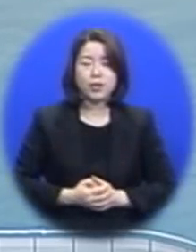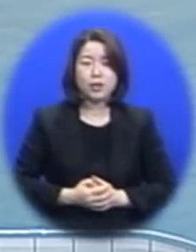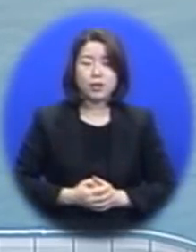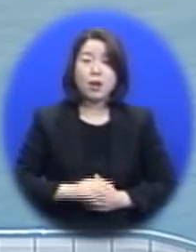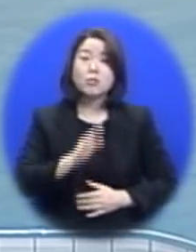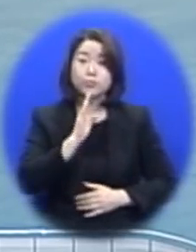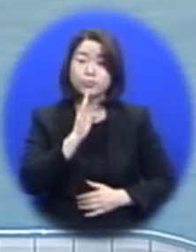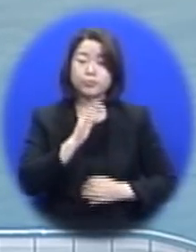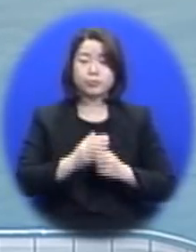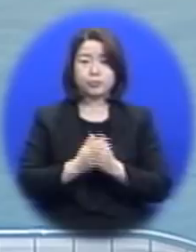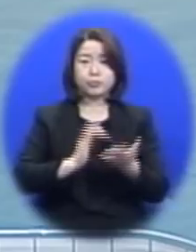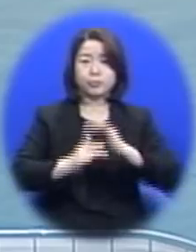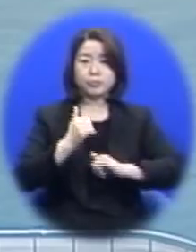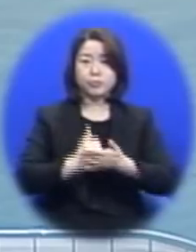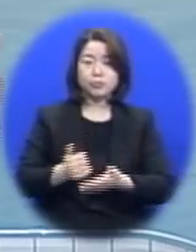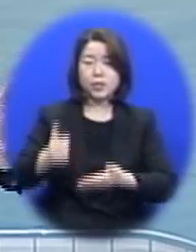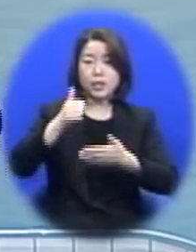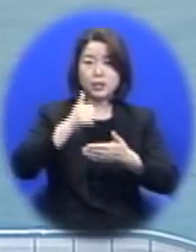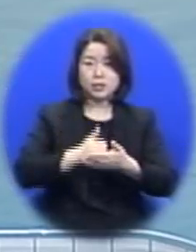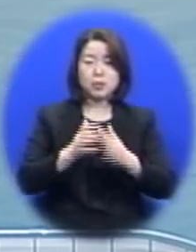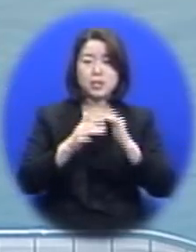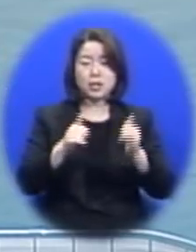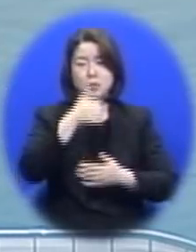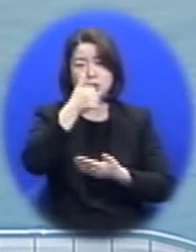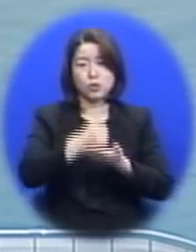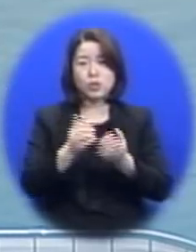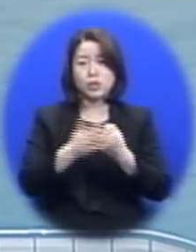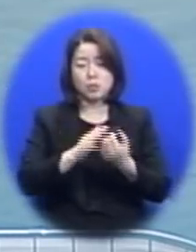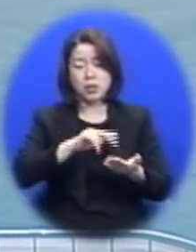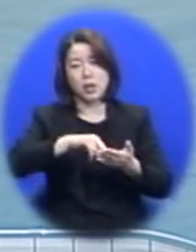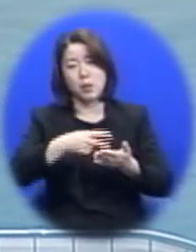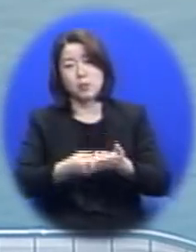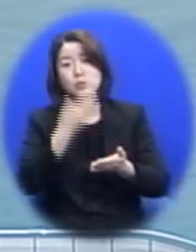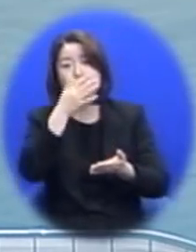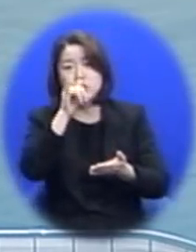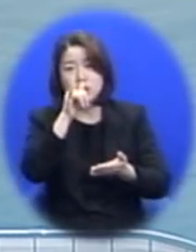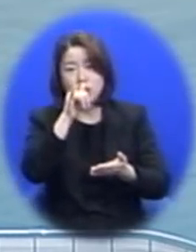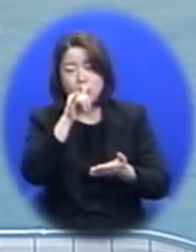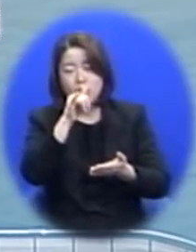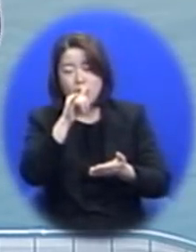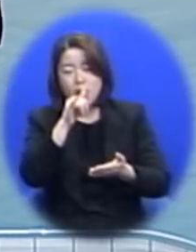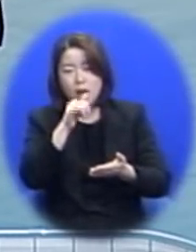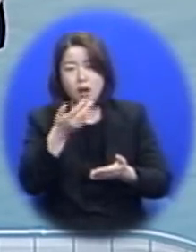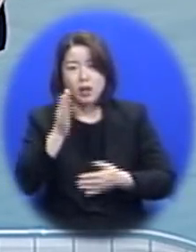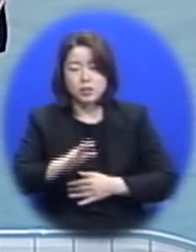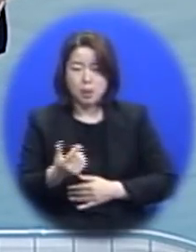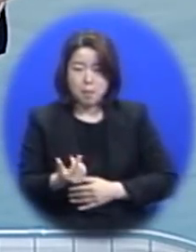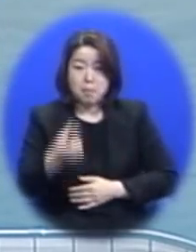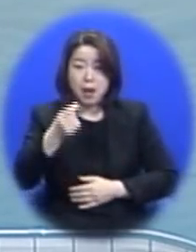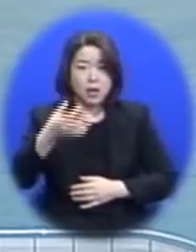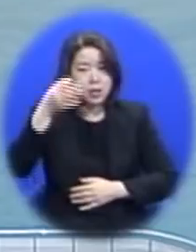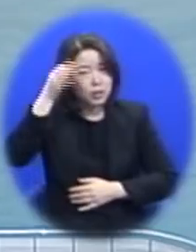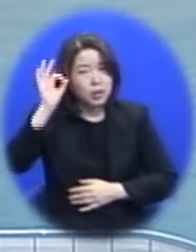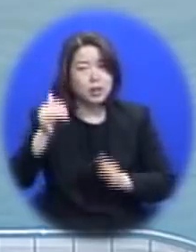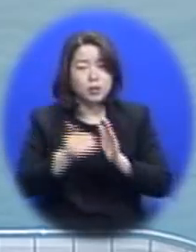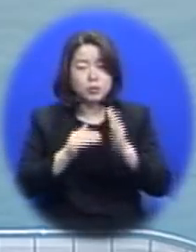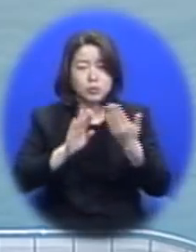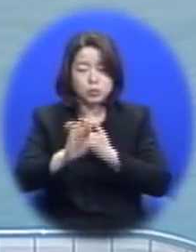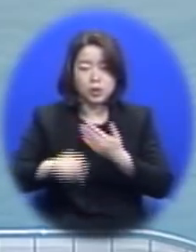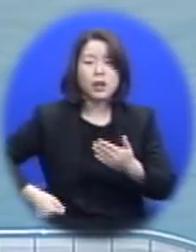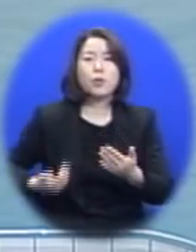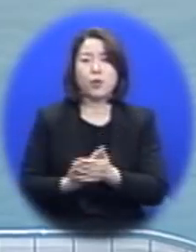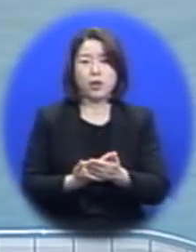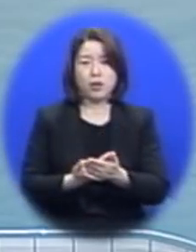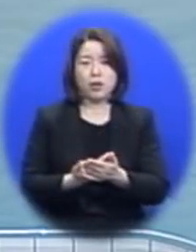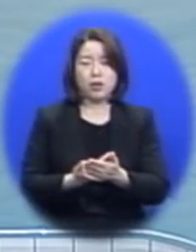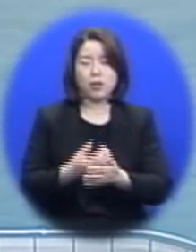물론 예수님을 영접한 사람도 죄로 넘어질 수 있어요. 그러나 즉시 깨닫고 회개하게 됩니다. 그러면 하나님이 다시